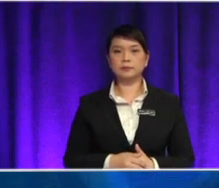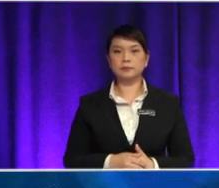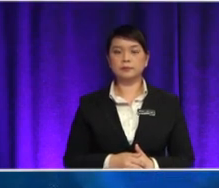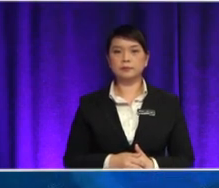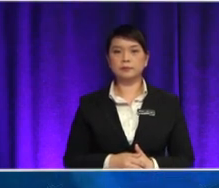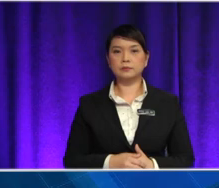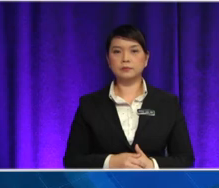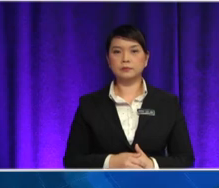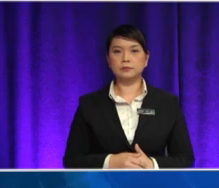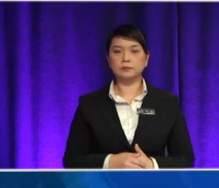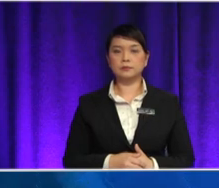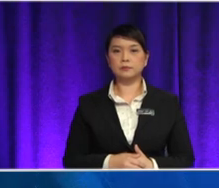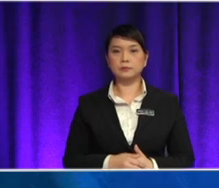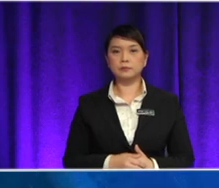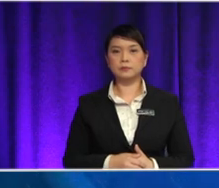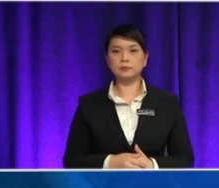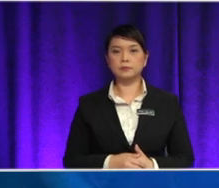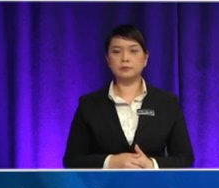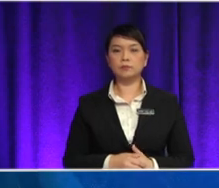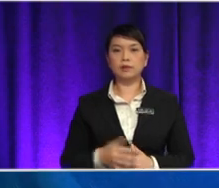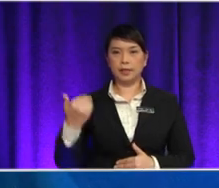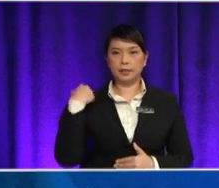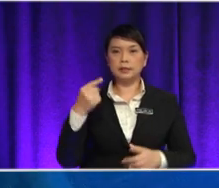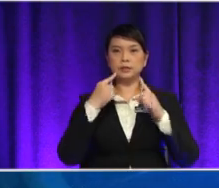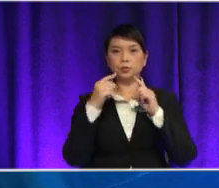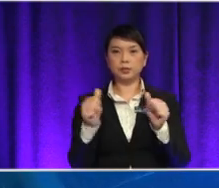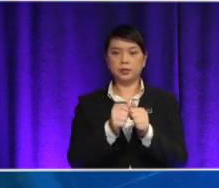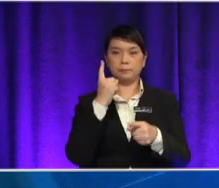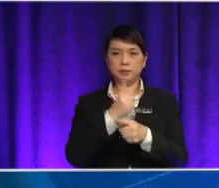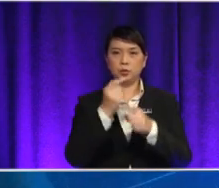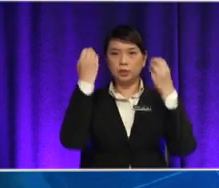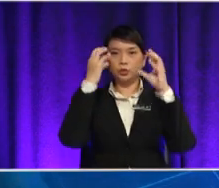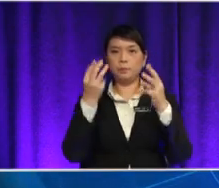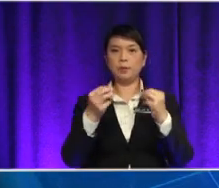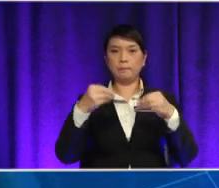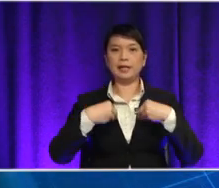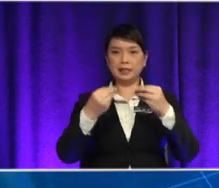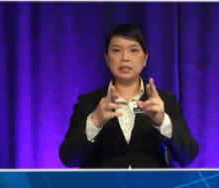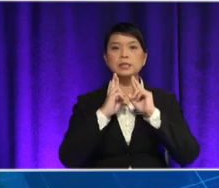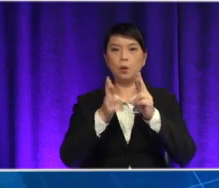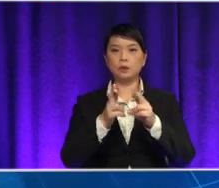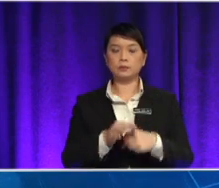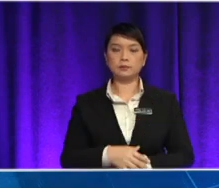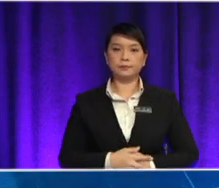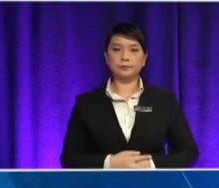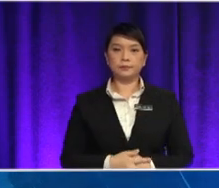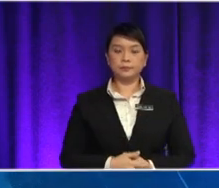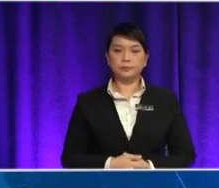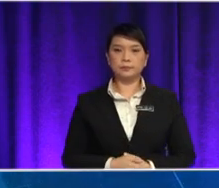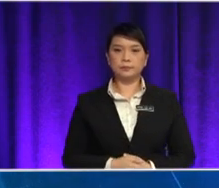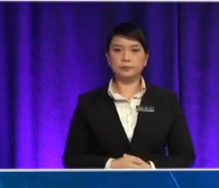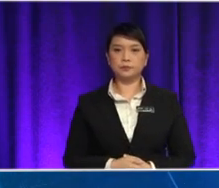Kalau ada yang dapat jawab dengan betul, cikgu nak bagi ganjaran kan cikgu? Ya, ya. Saya dah nampak ada yang dah cuba nak menjawab di sini. Okey, Alia